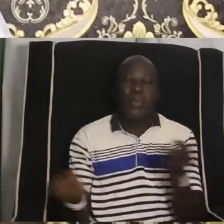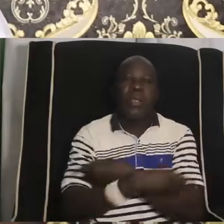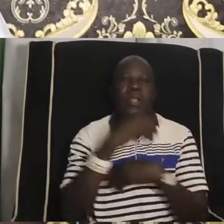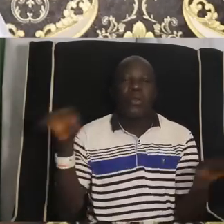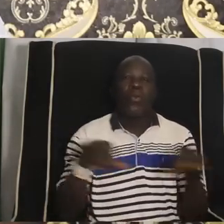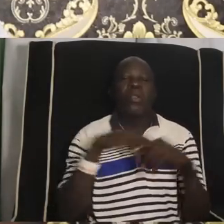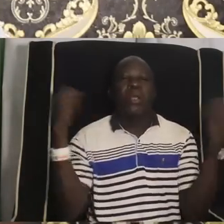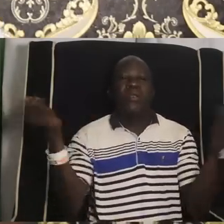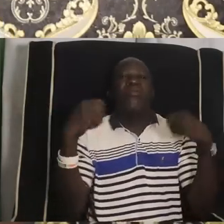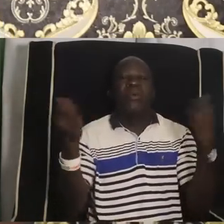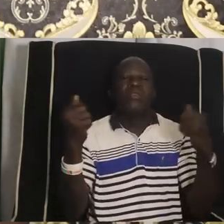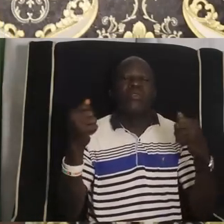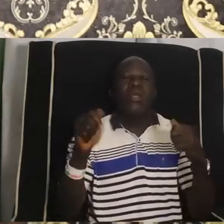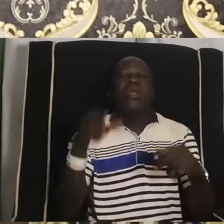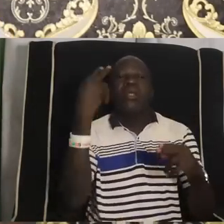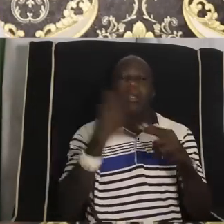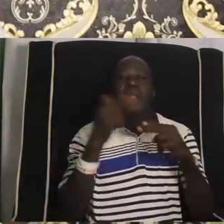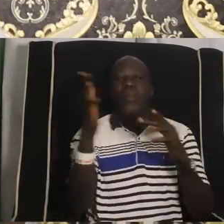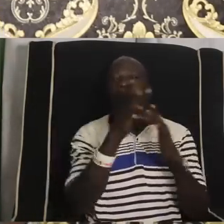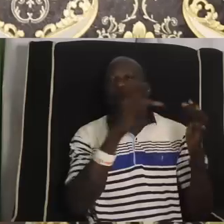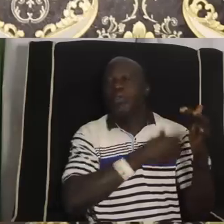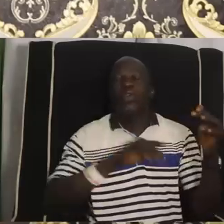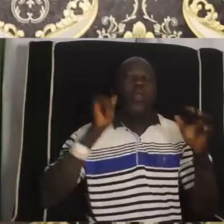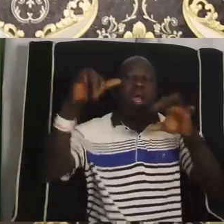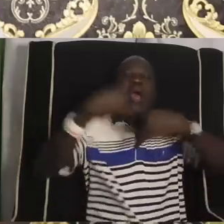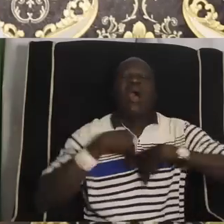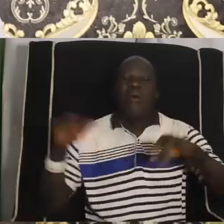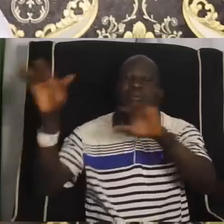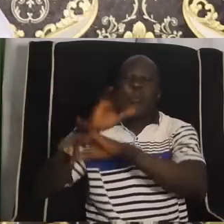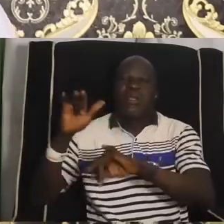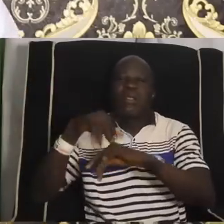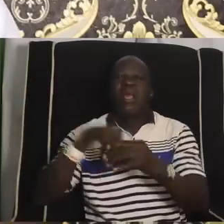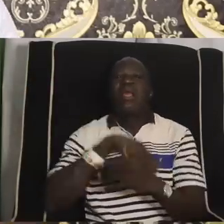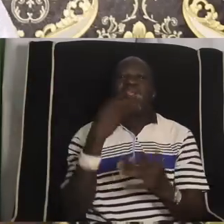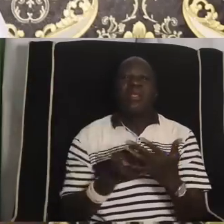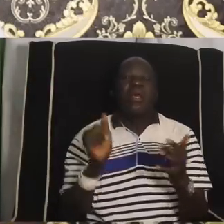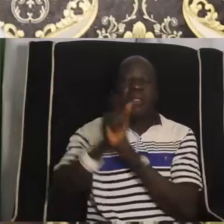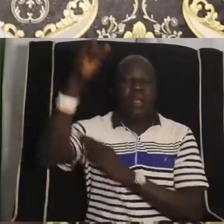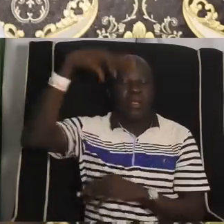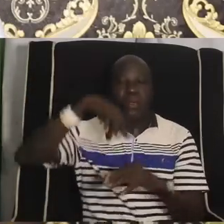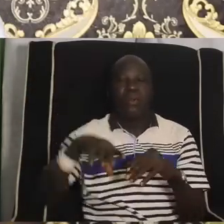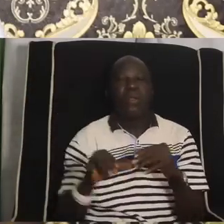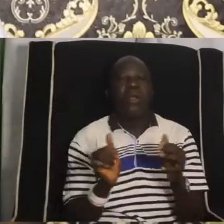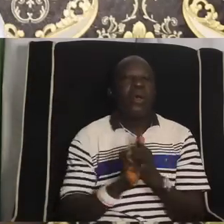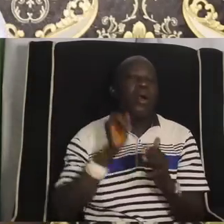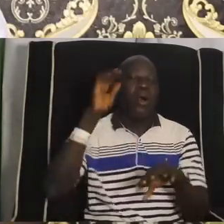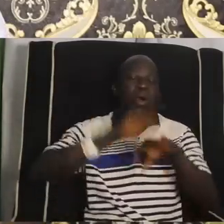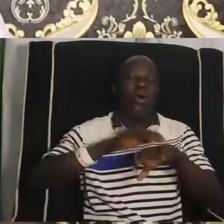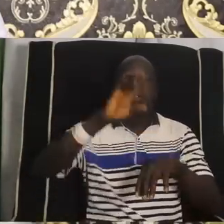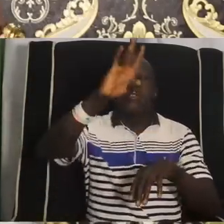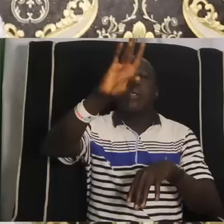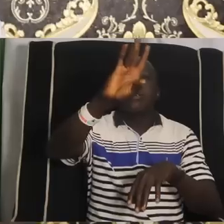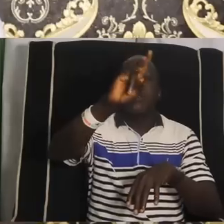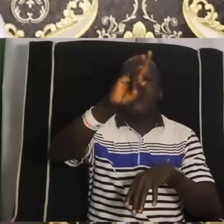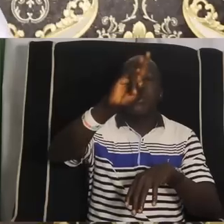happy wedding and the fast. Lórúkọ Jésù wà á rí àánú gbà. Lágbára Ọlọ́run. By grace of God. Tó bá di on the 17th.